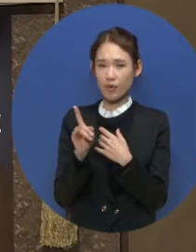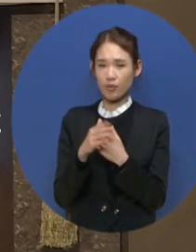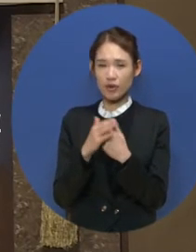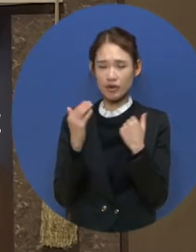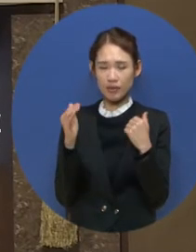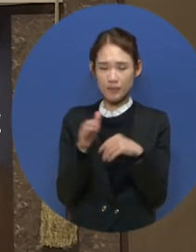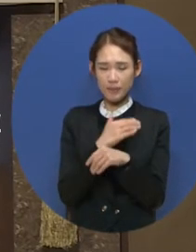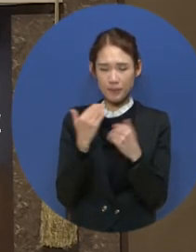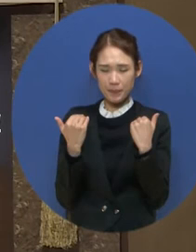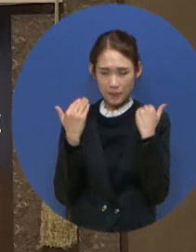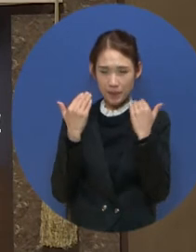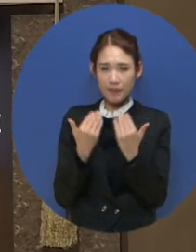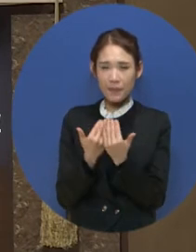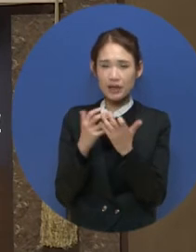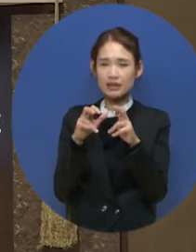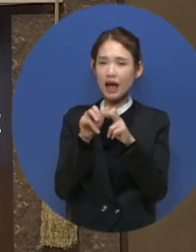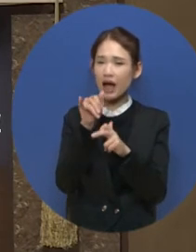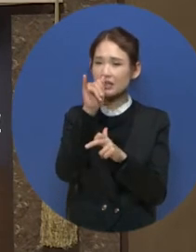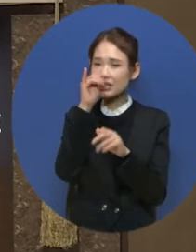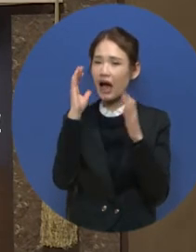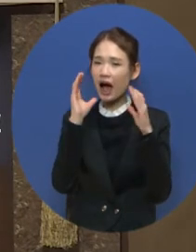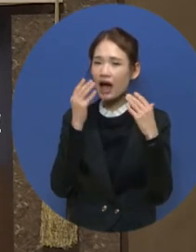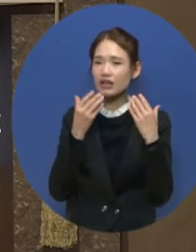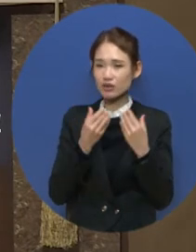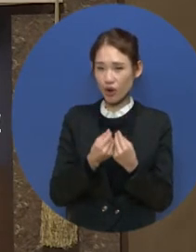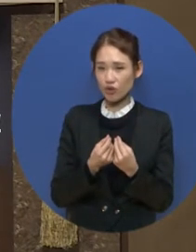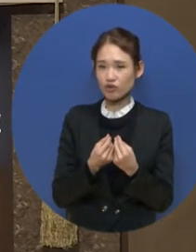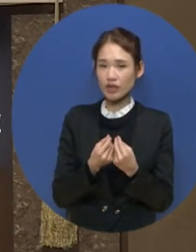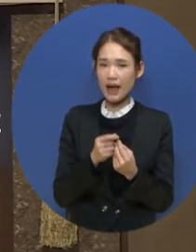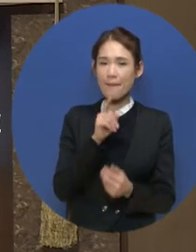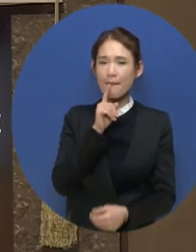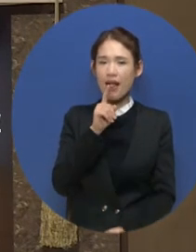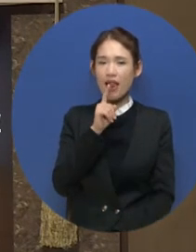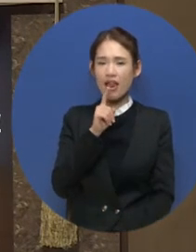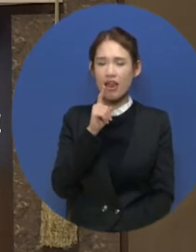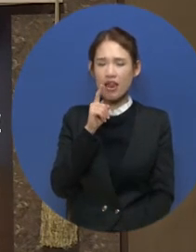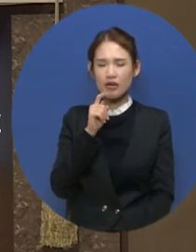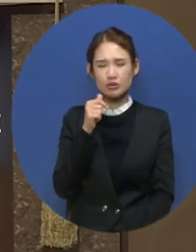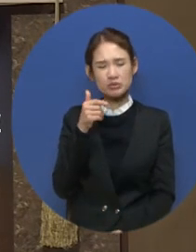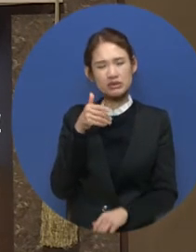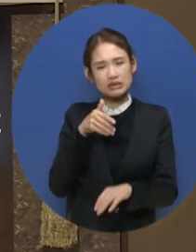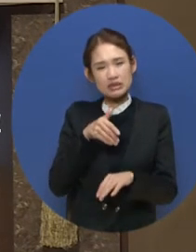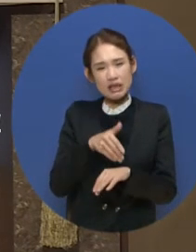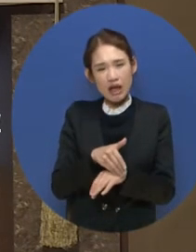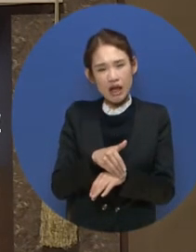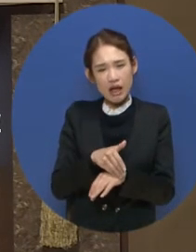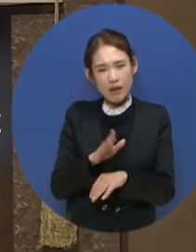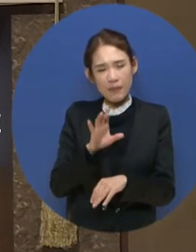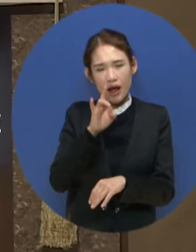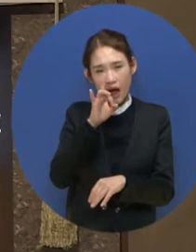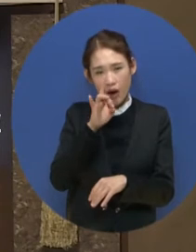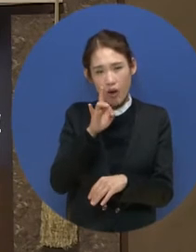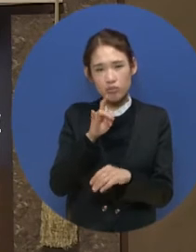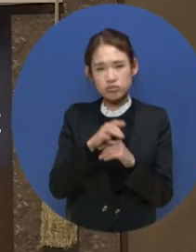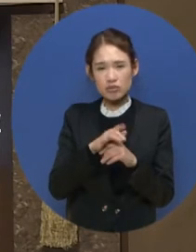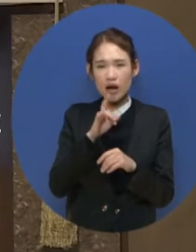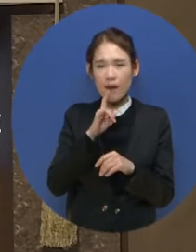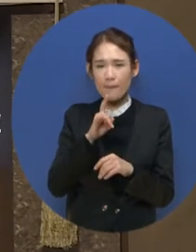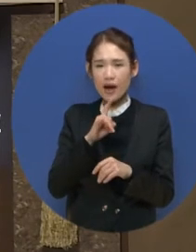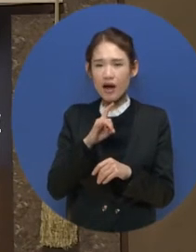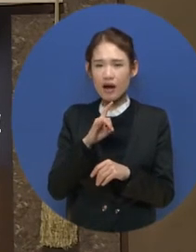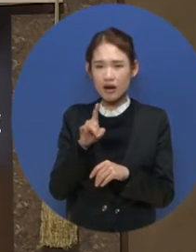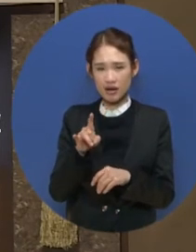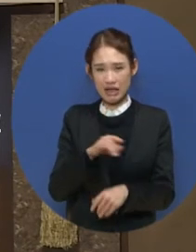발달 장애가 있는 그런 아이들 같은 경우는 이 말이 조금 늦 되는 경우가 많아요 그래서 말만 하면 된다